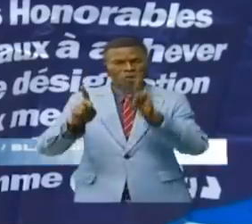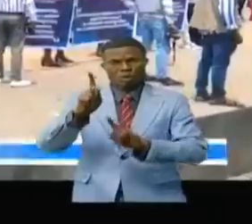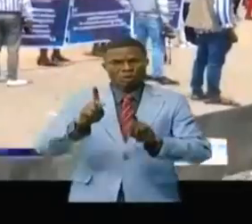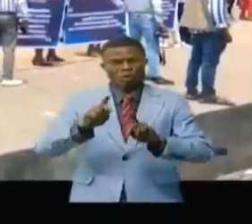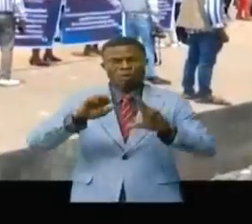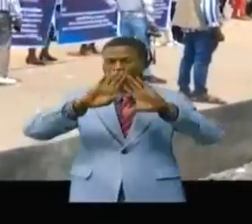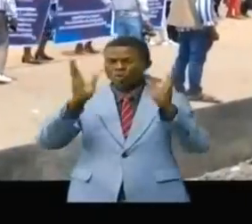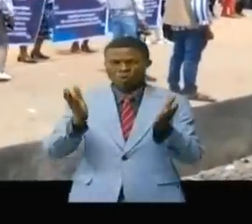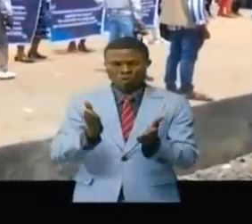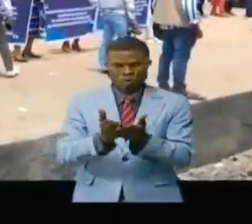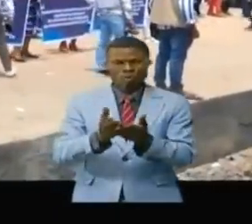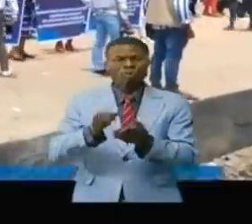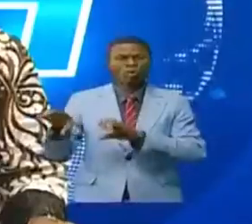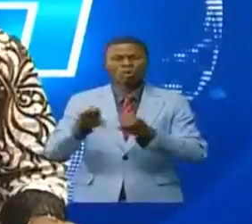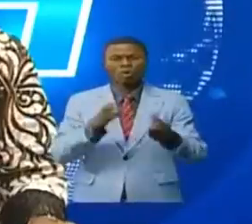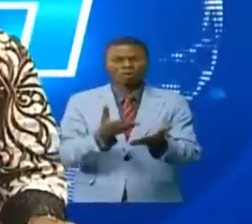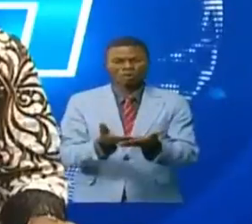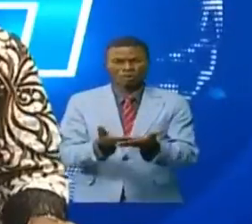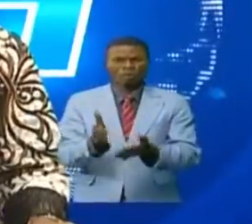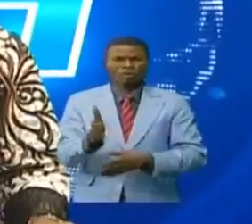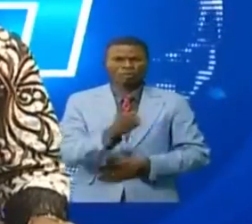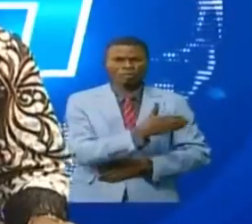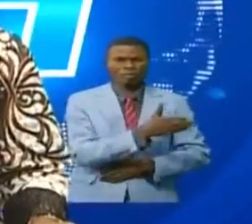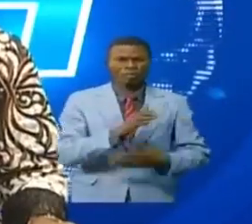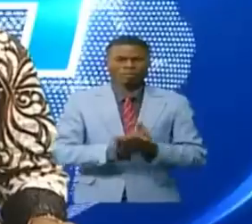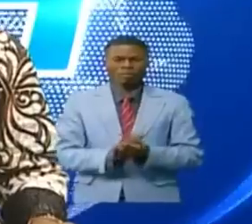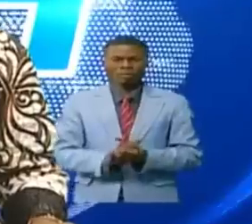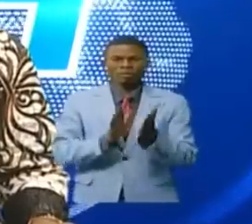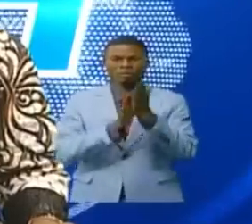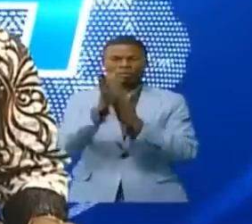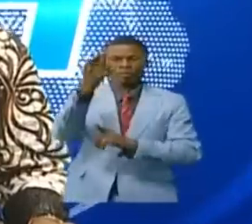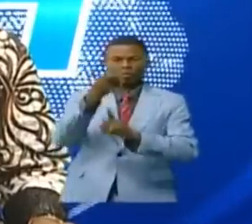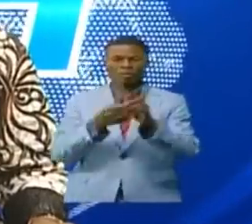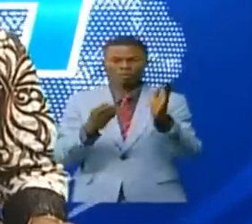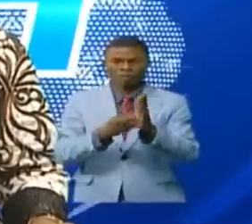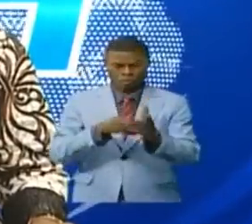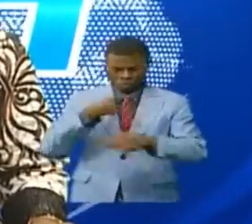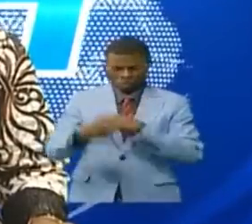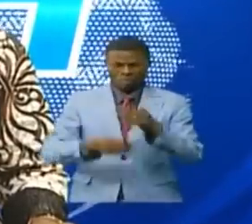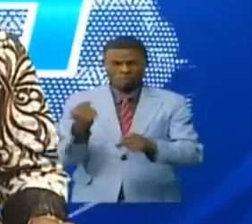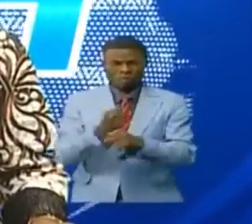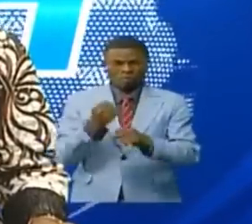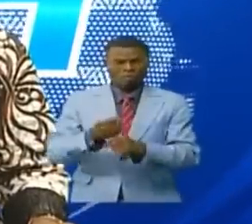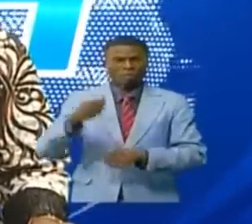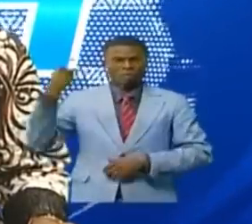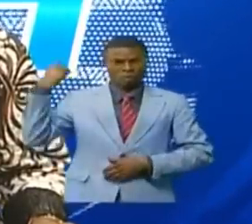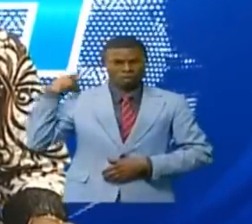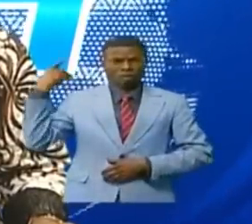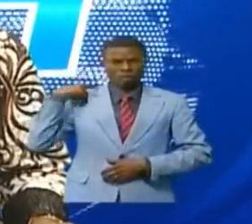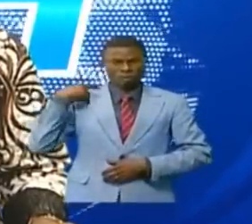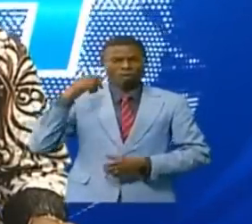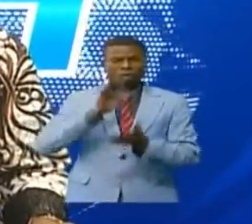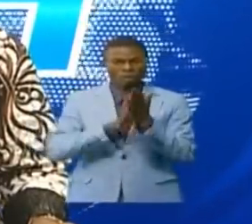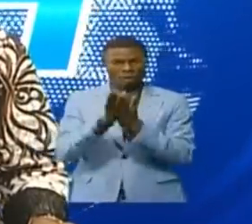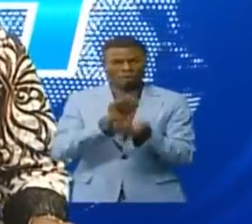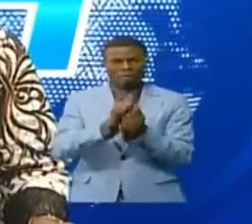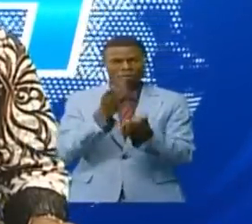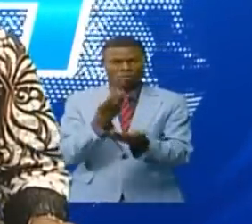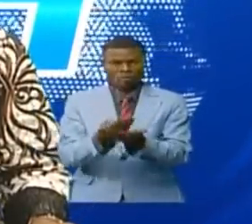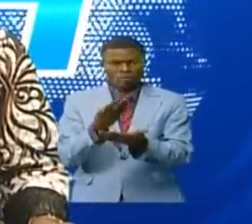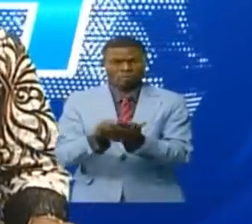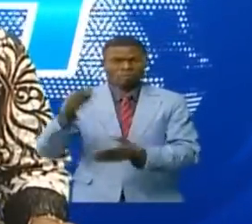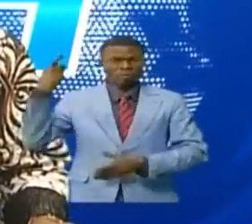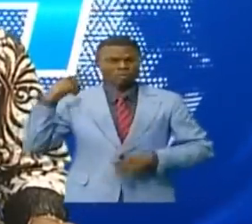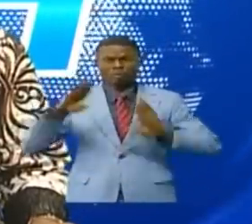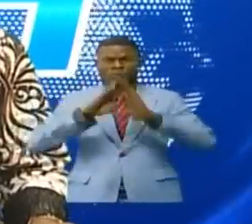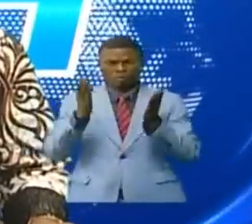dans toute sa diversité. 15 septembre, rentrée parlementaire pour une session essentiellement budgétaire, les élus du